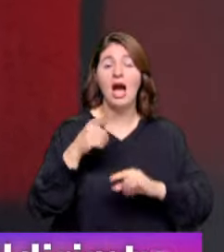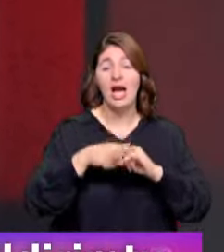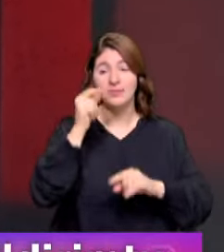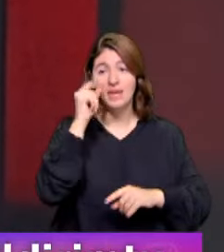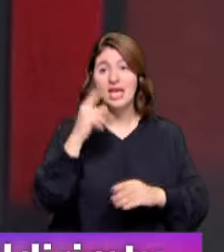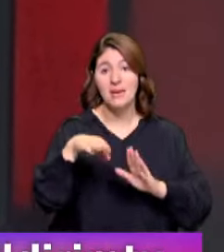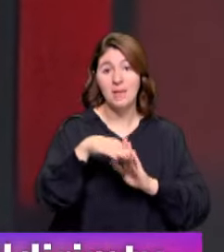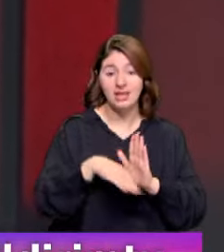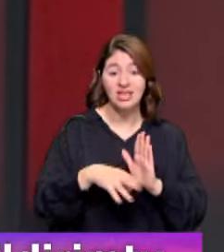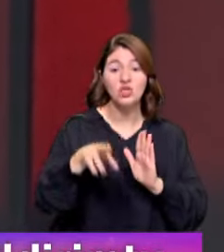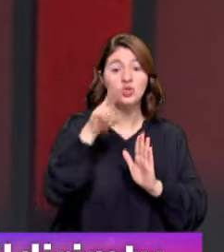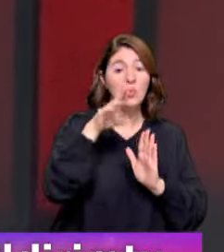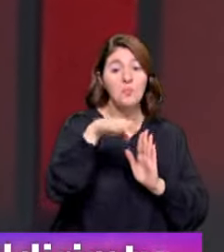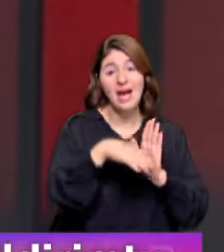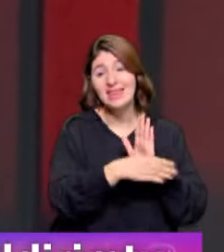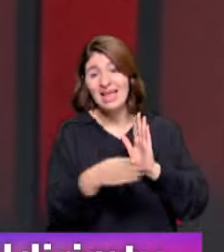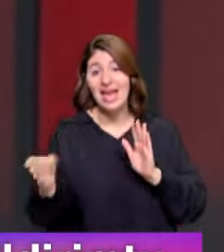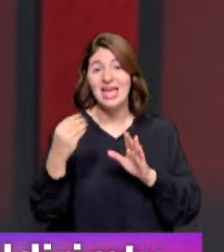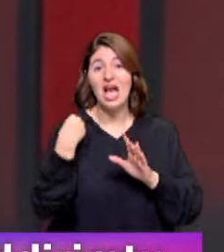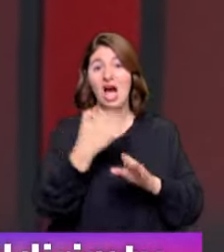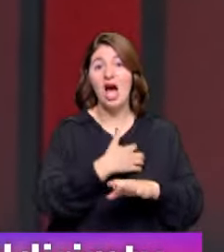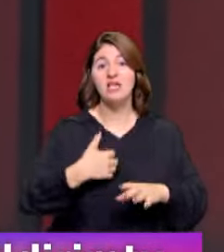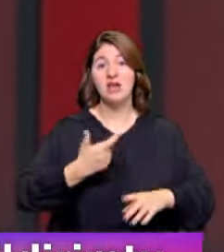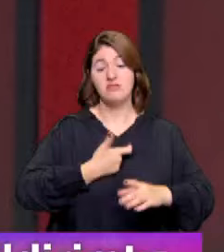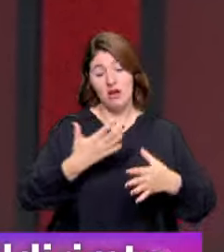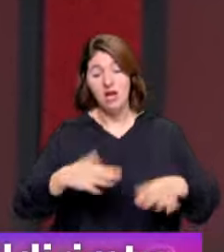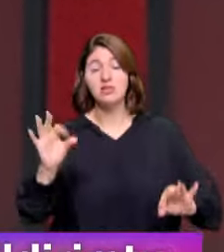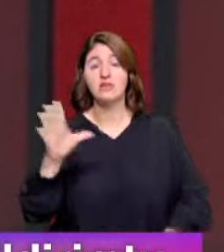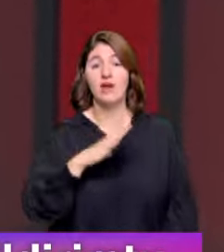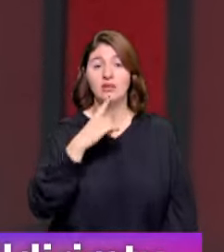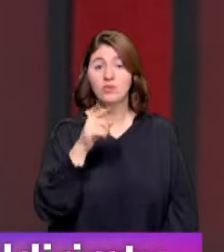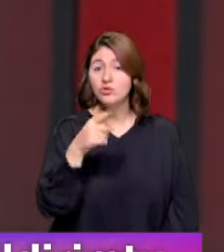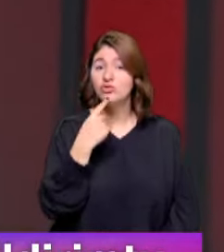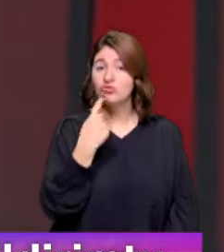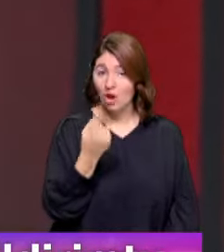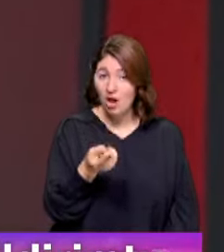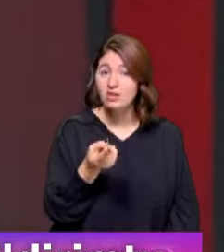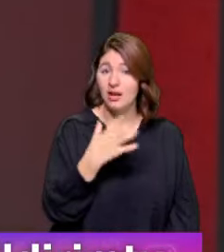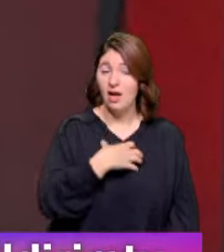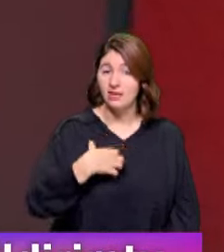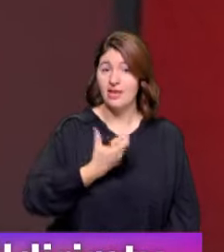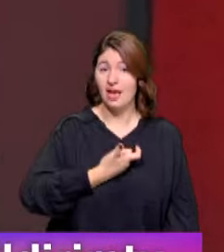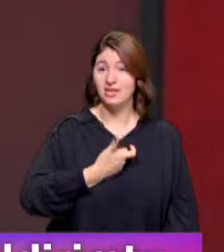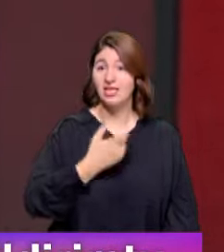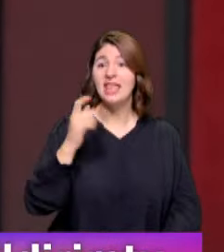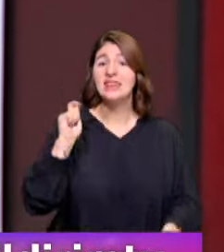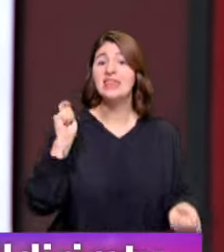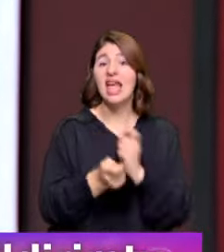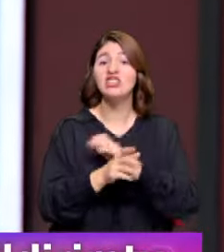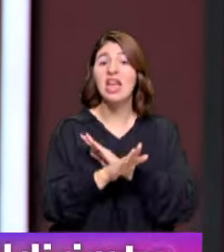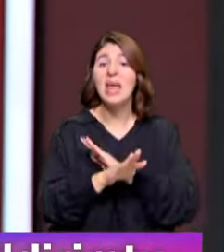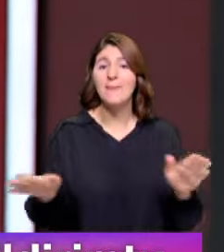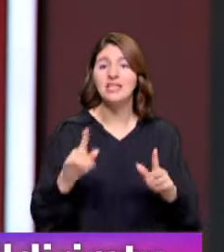ilk maddeden son maddeye yeni bir anayasa hazırlığı var dedi. Bu sözler anayasanın